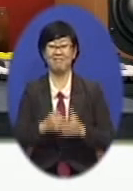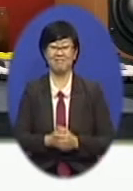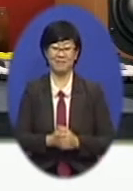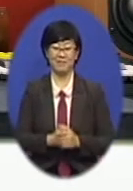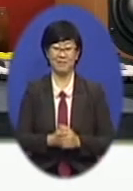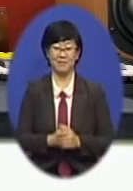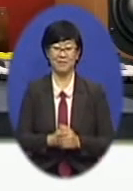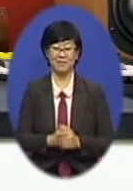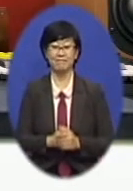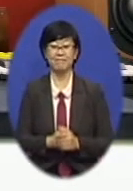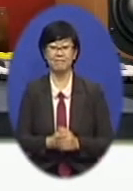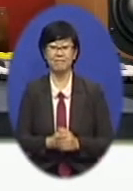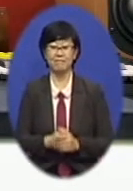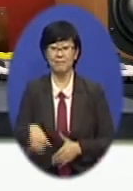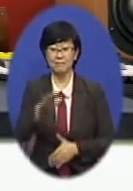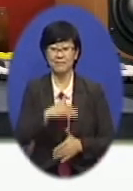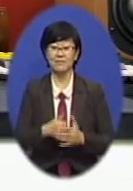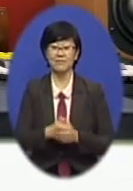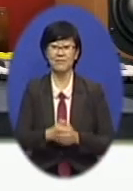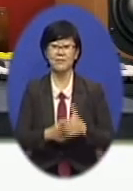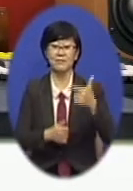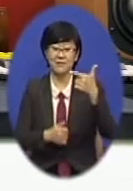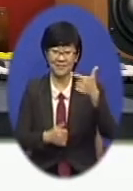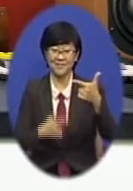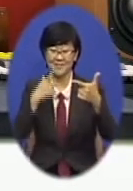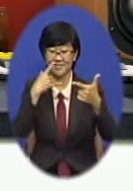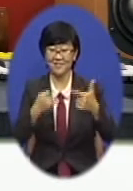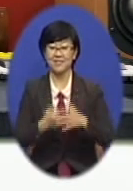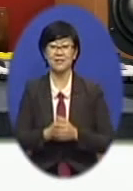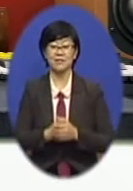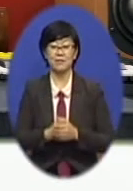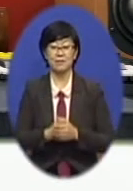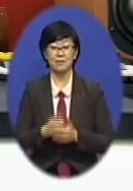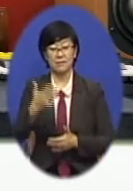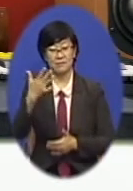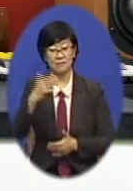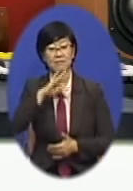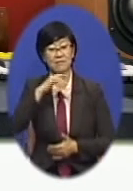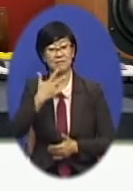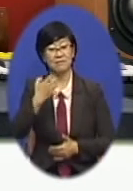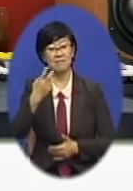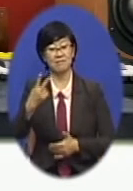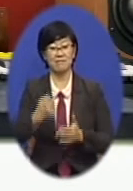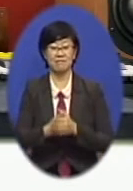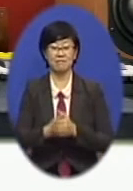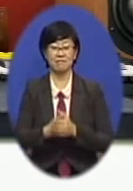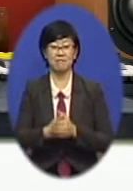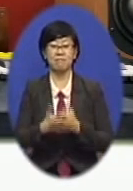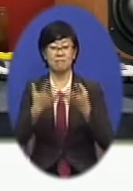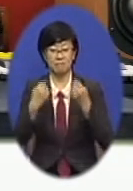88표. 그래요. 우리 6번 어머니, 그 82세 되신 어머님께